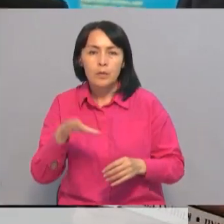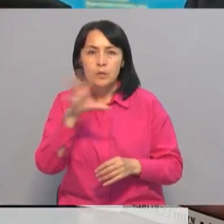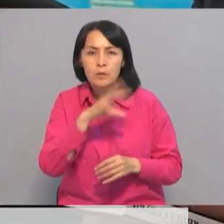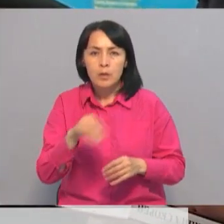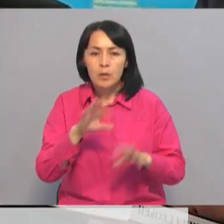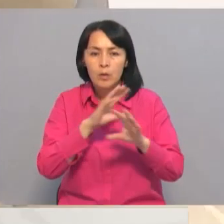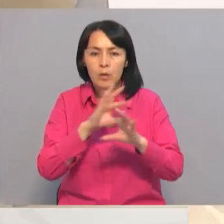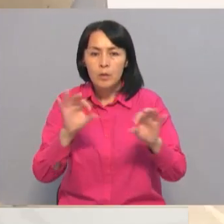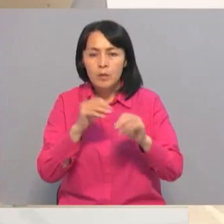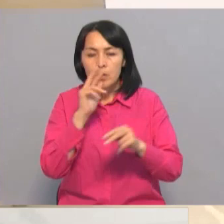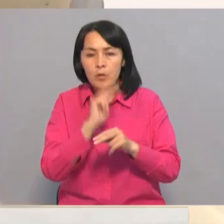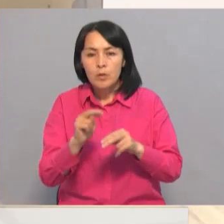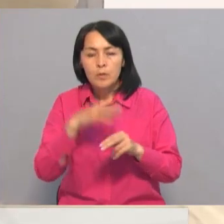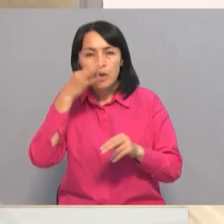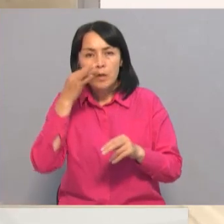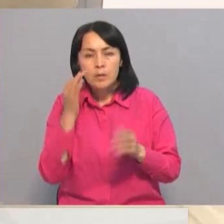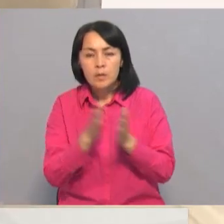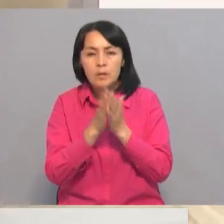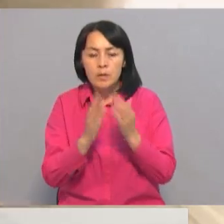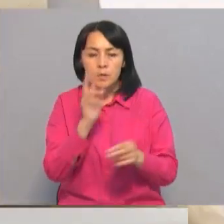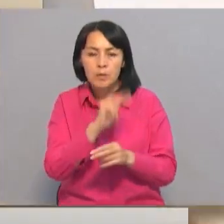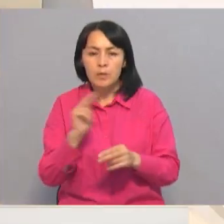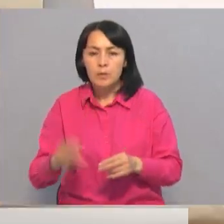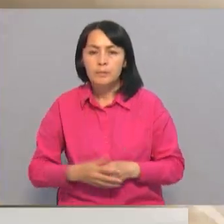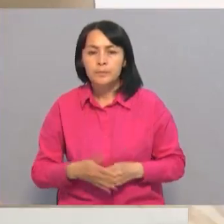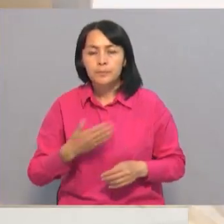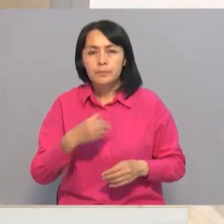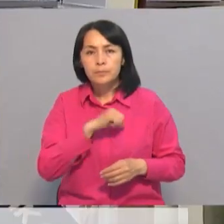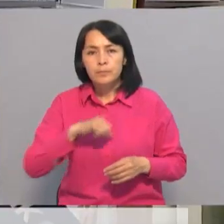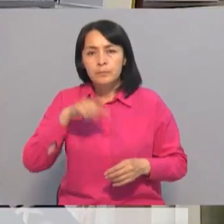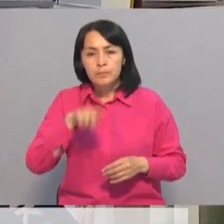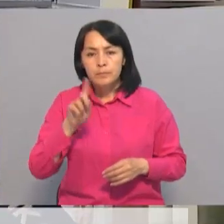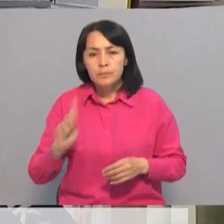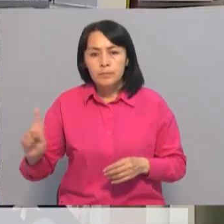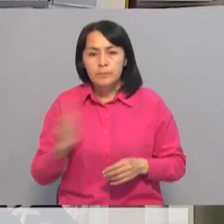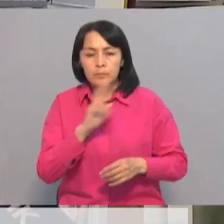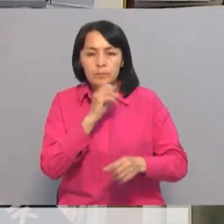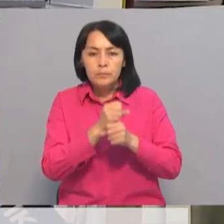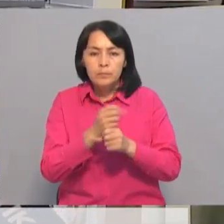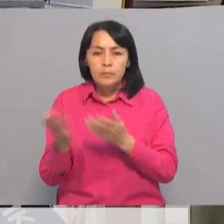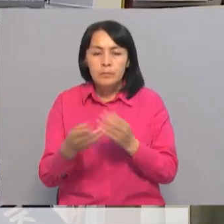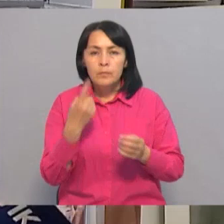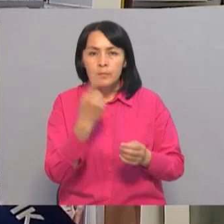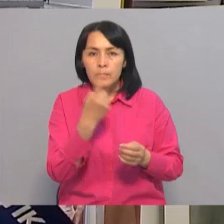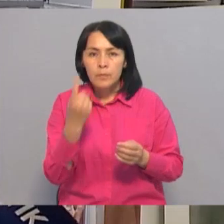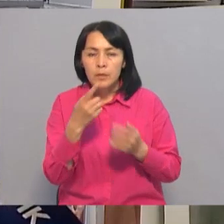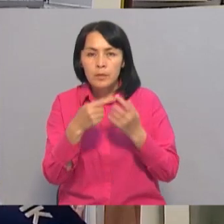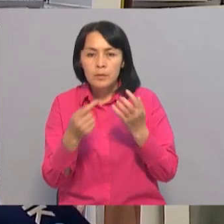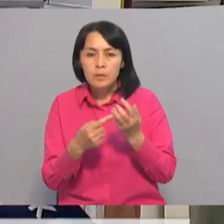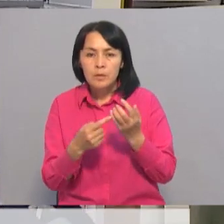жариялау әдістемелік ғылыми тәжірибелік тұрғыдан дәйектелді. Мен өзім осы музейге қызметке келген кезімде бір-бірлеп отырып